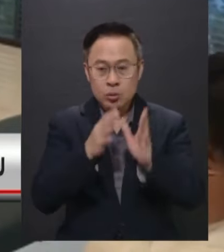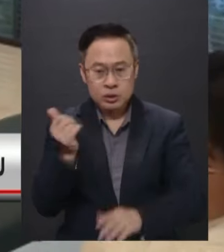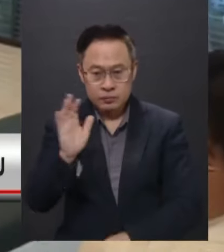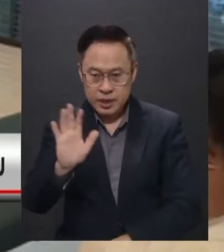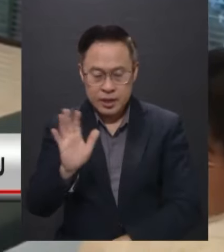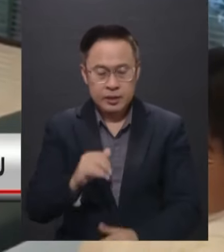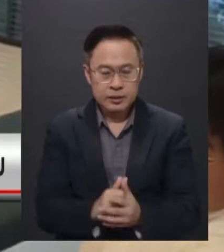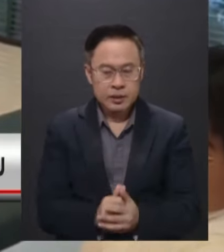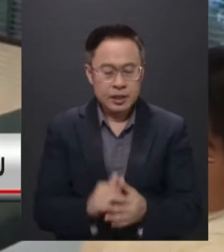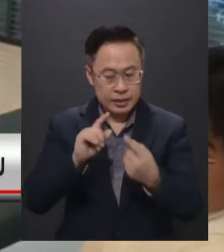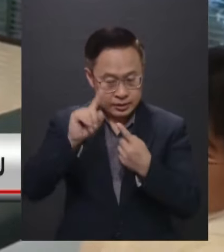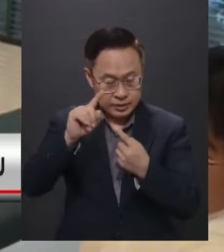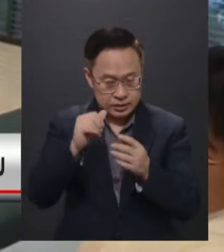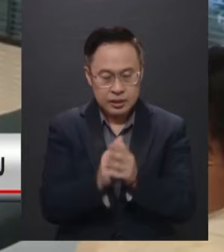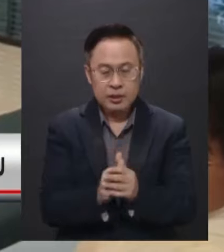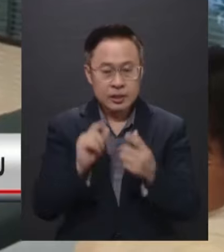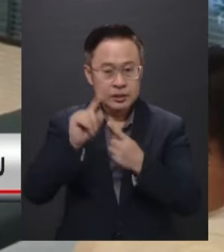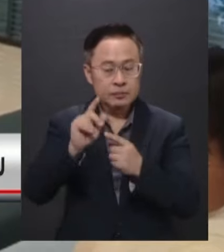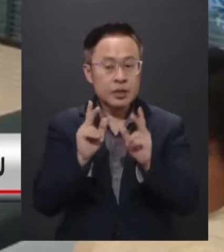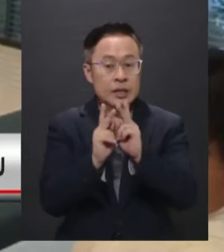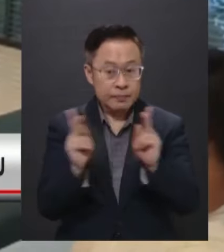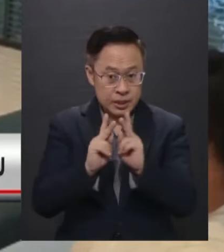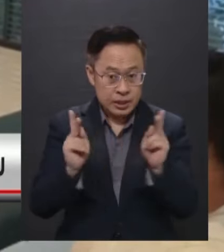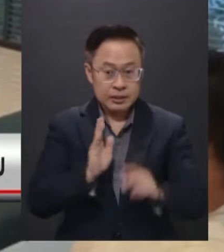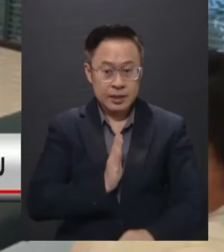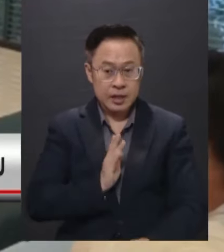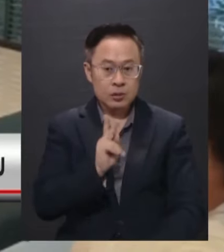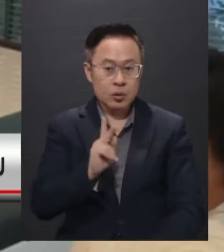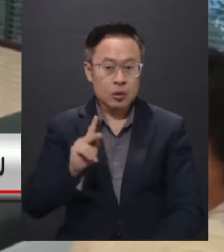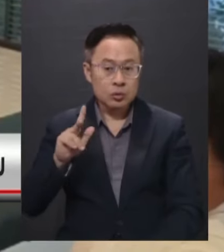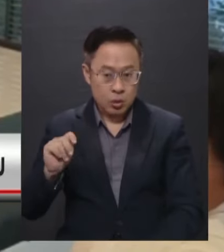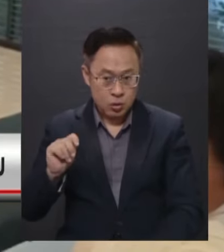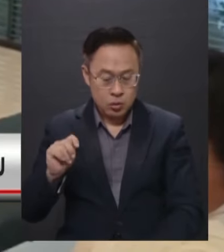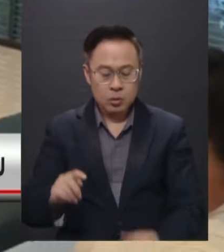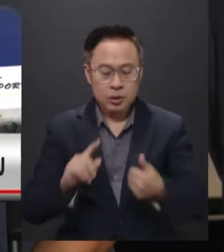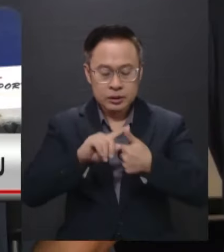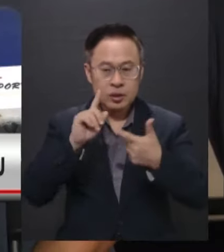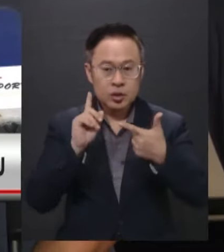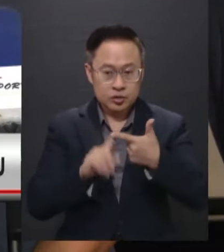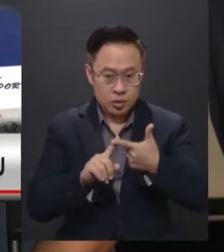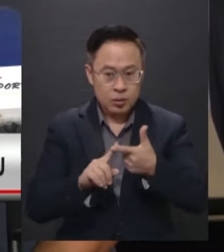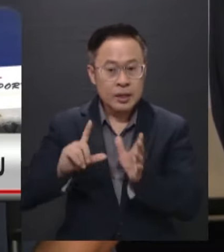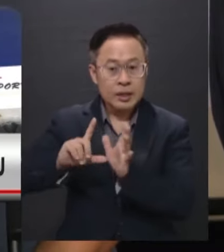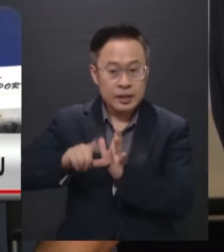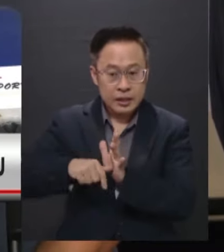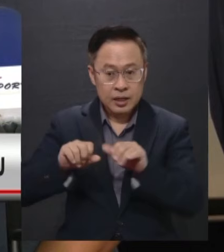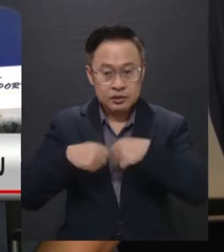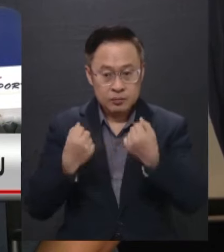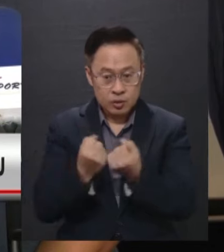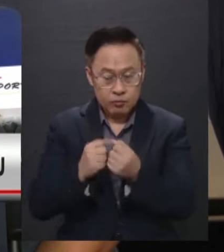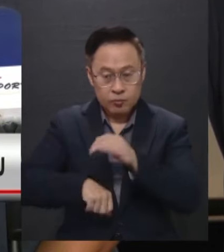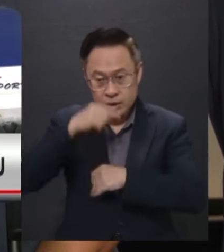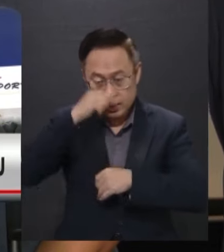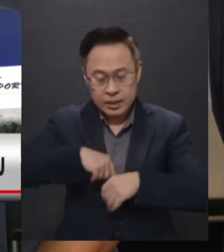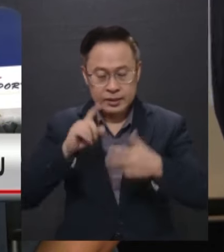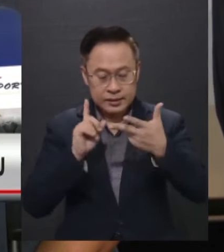ใหม่ในการประชุมมีใครบ้างจะมีกกต.หรือว่ากรรมการการเลือกตั้งเลขาธิการสมาคมและตัว